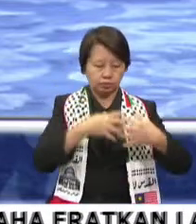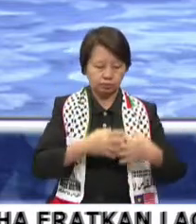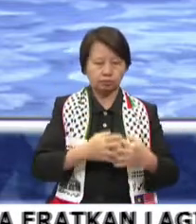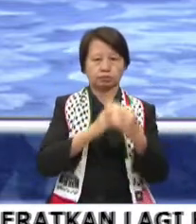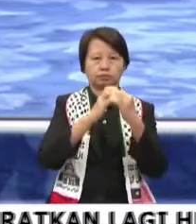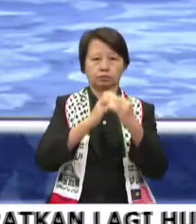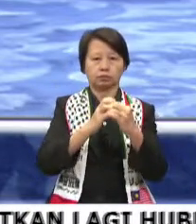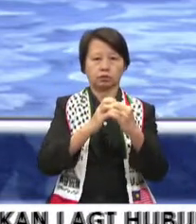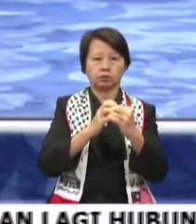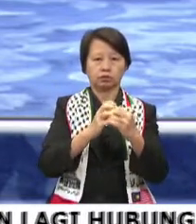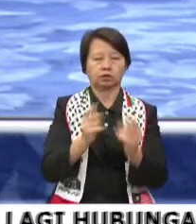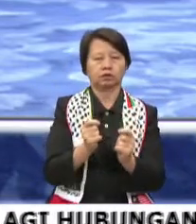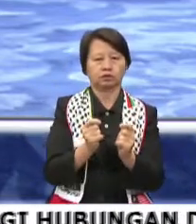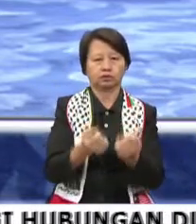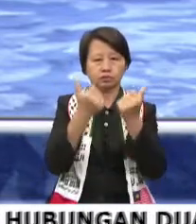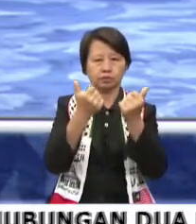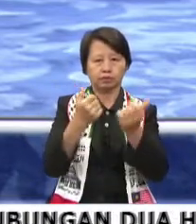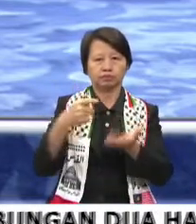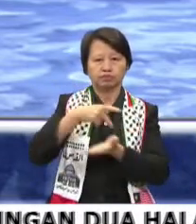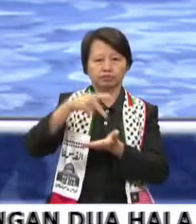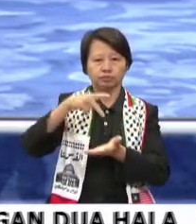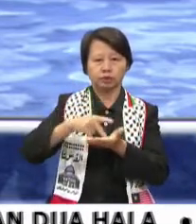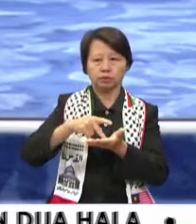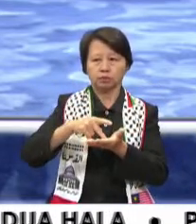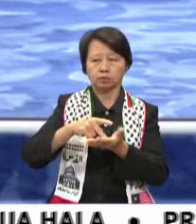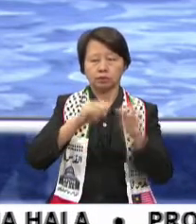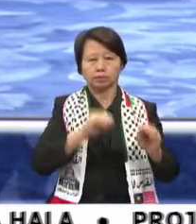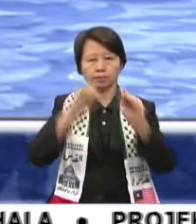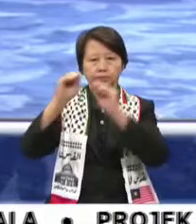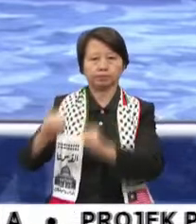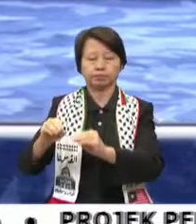menubuhkan segera pusat